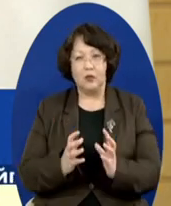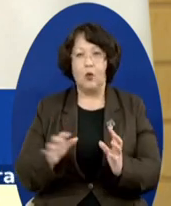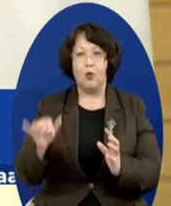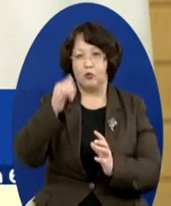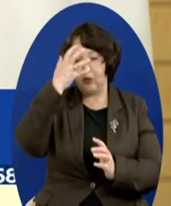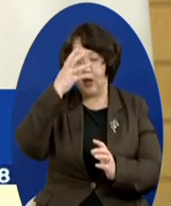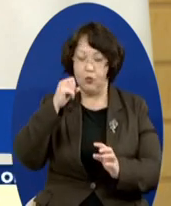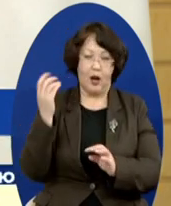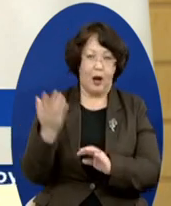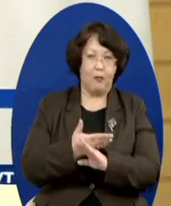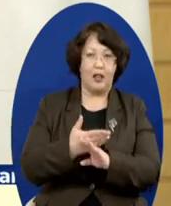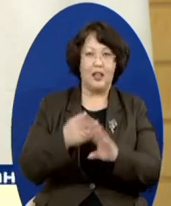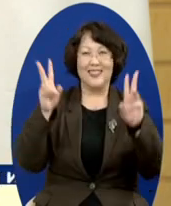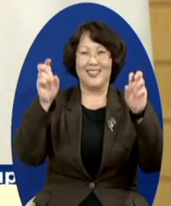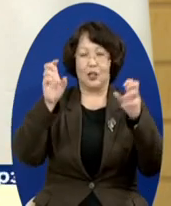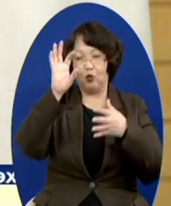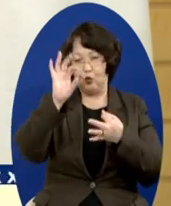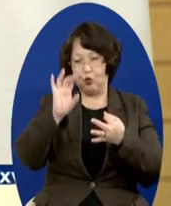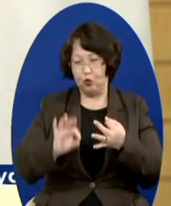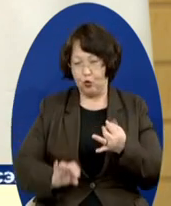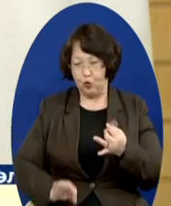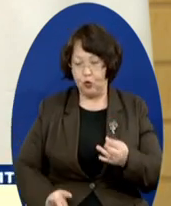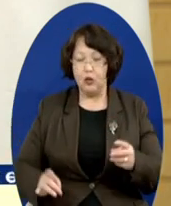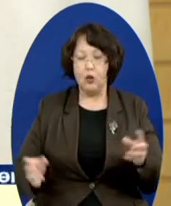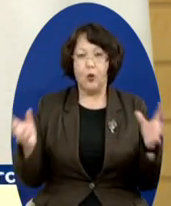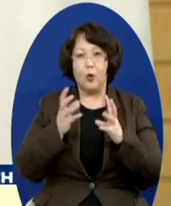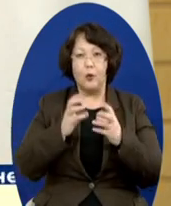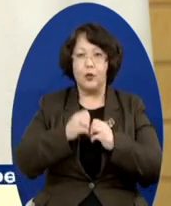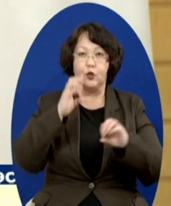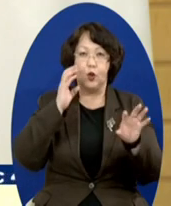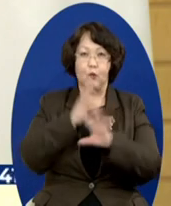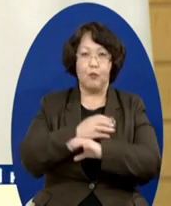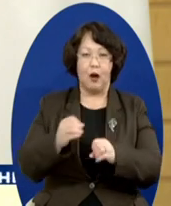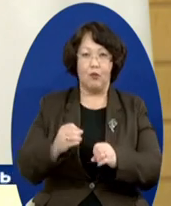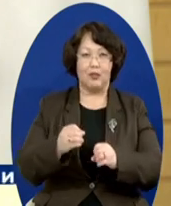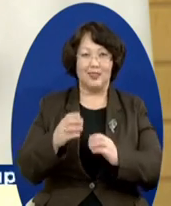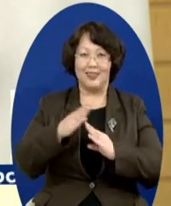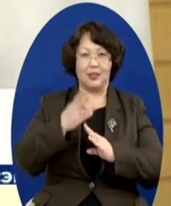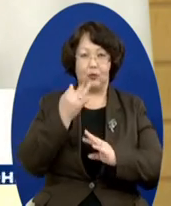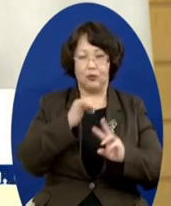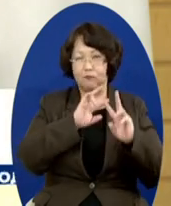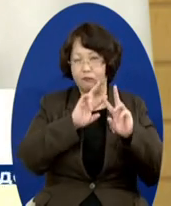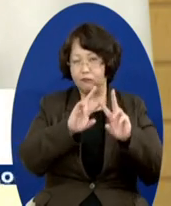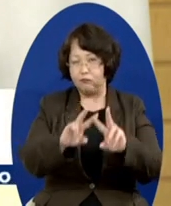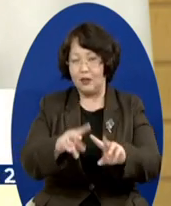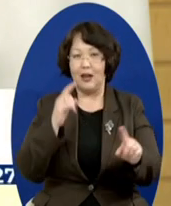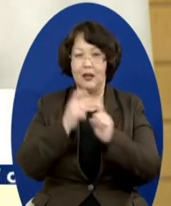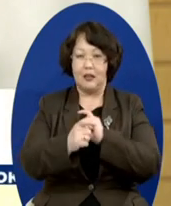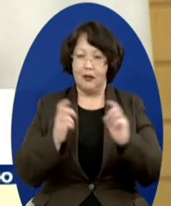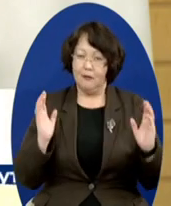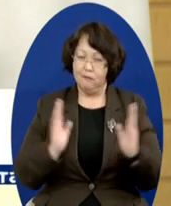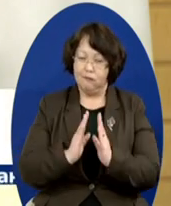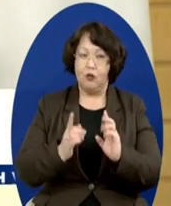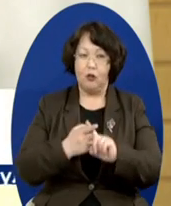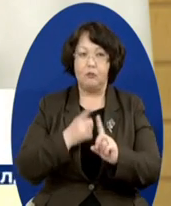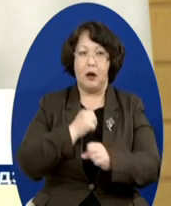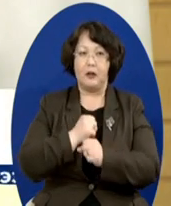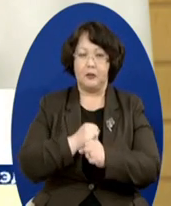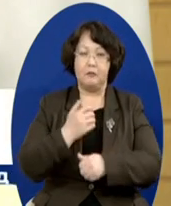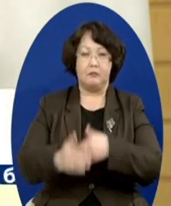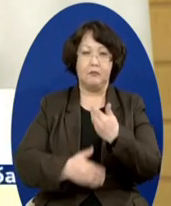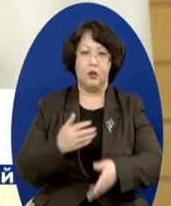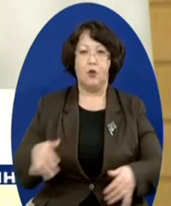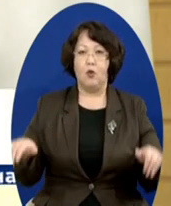зэрэг олон чиглэлийн уулзалт яриа хэлэлцээ зохион байгуулж, тууштай нэгт харилцаа холбоотой ажиллаж байгаа билээ. Хоёр